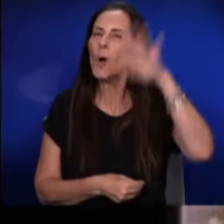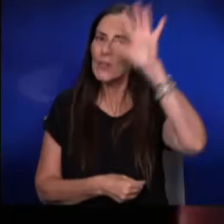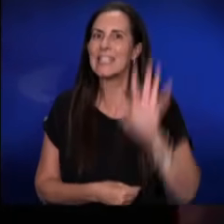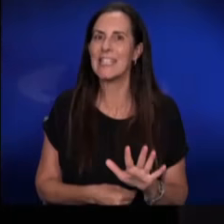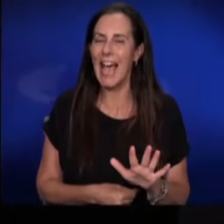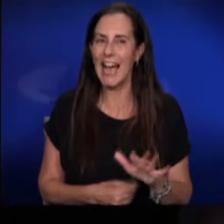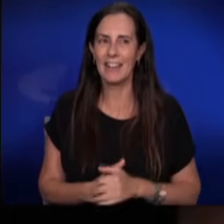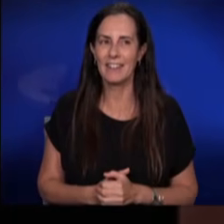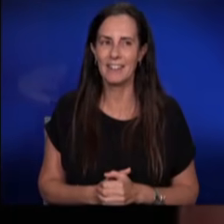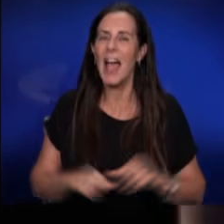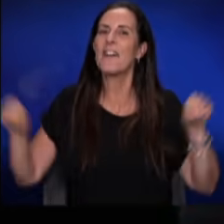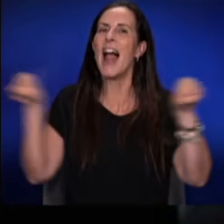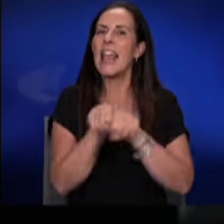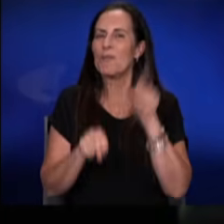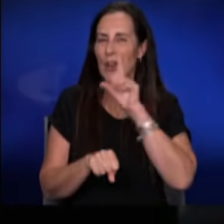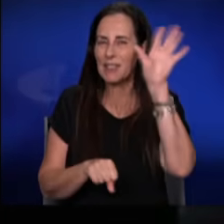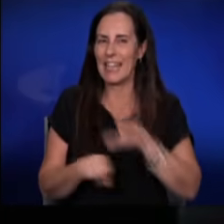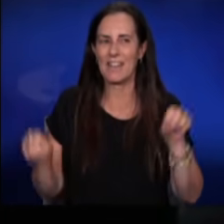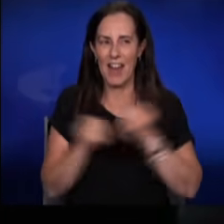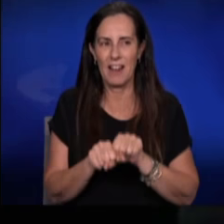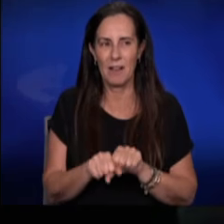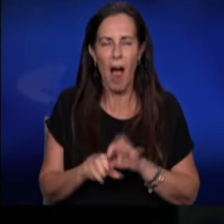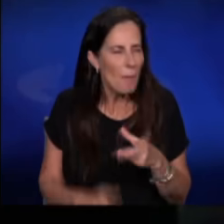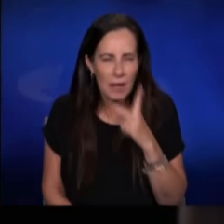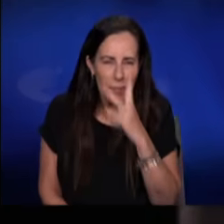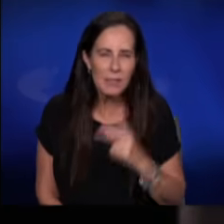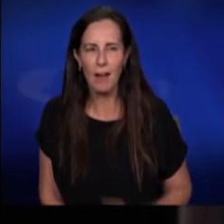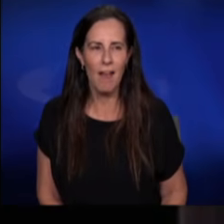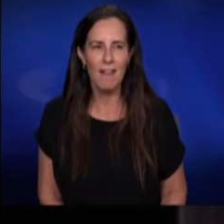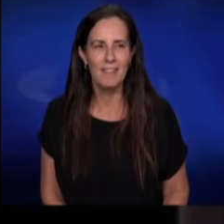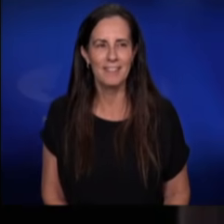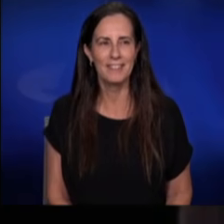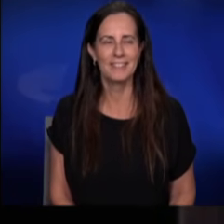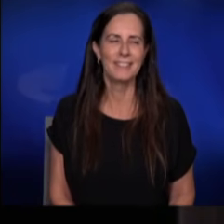פולחן, כבלים. What the fuck you looking at?